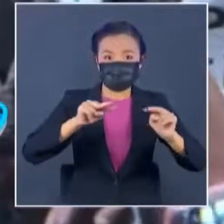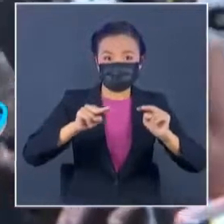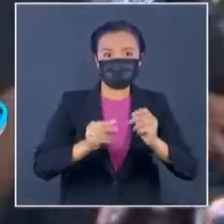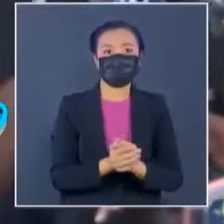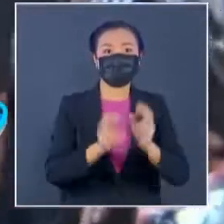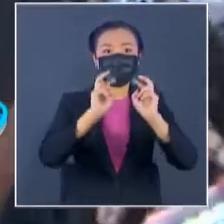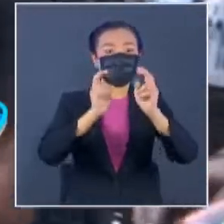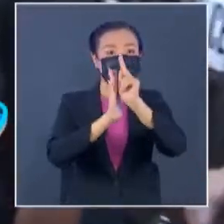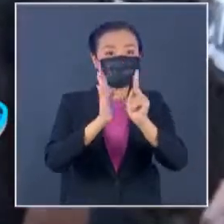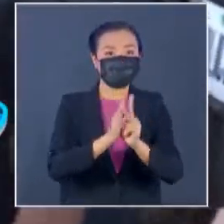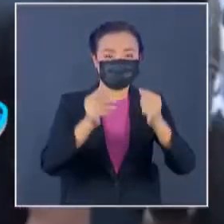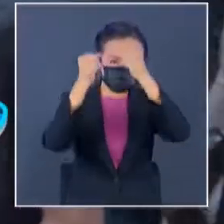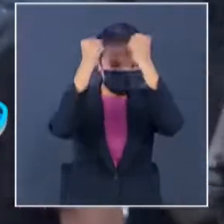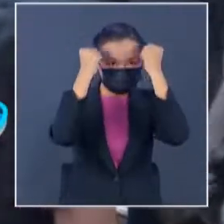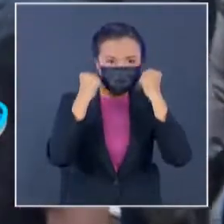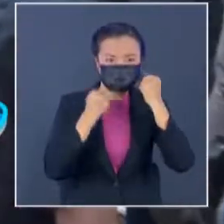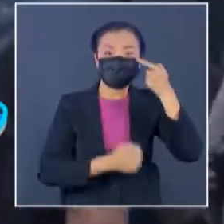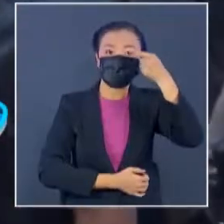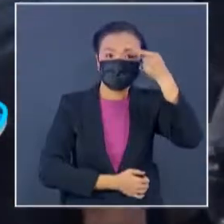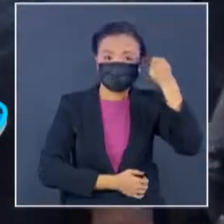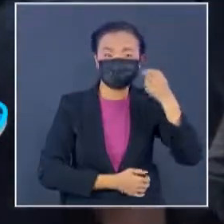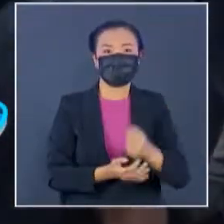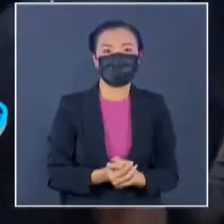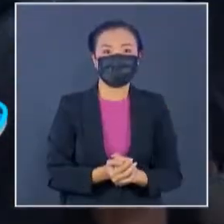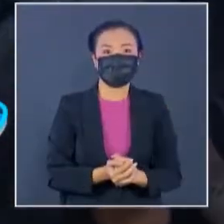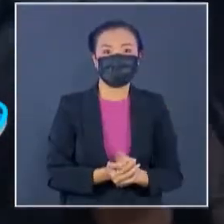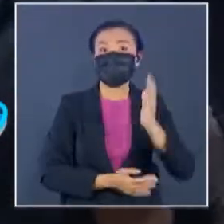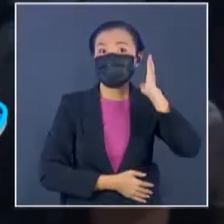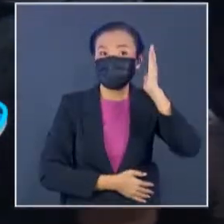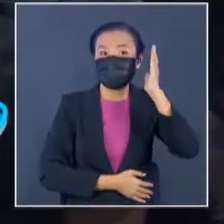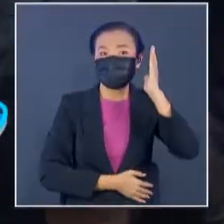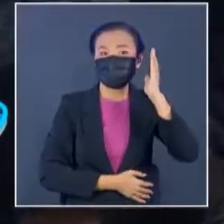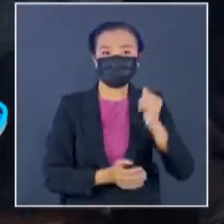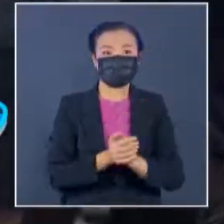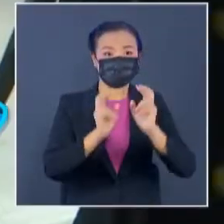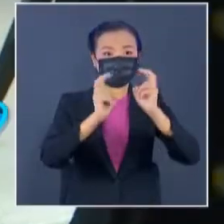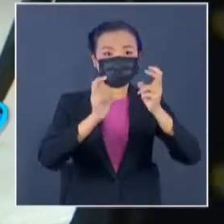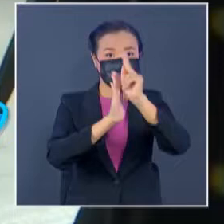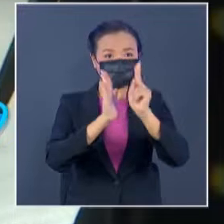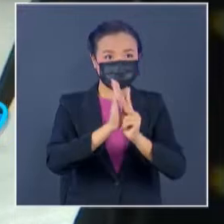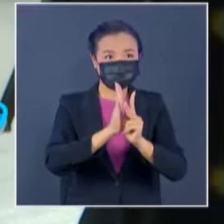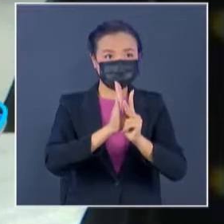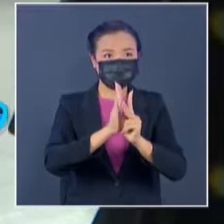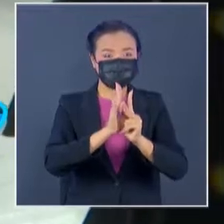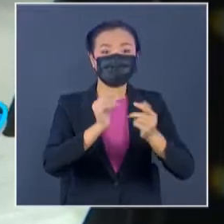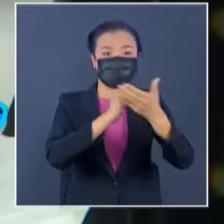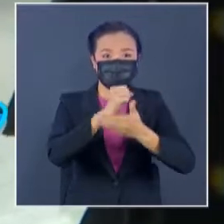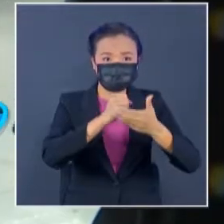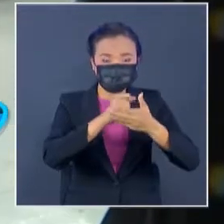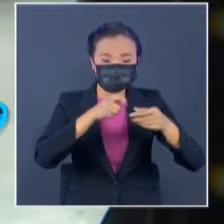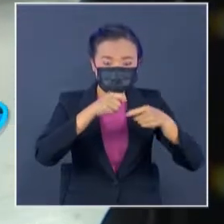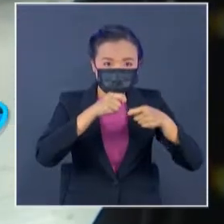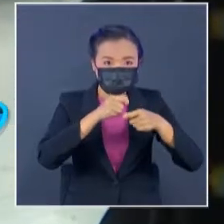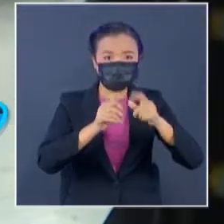คดีนี้ก็คือร่วมกันใช้ถุงดำคลุมศีรษะนายจิรพงศ์ผู้ต้องหาในคดียาเสพติดจนเสียชีวิตครับโดยจำเล